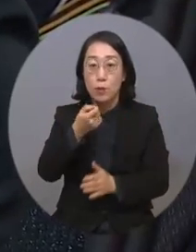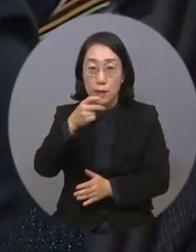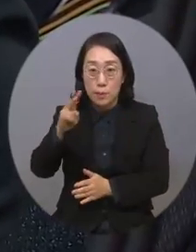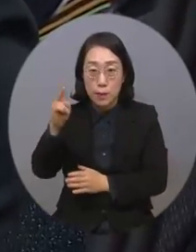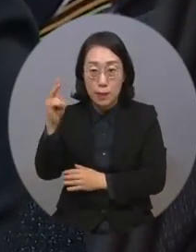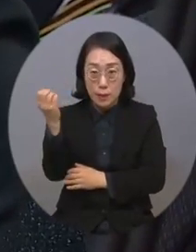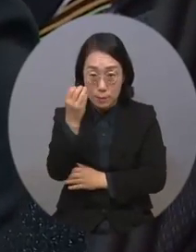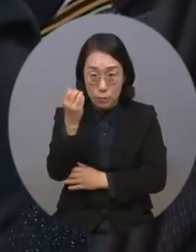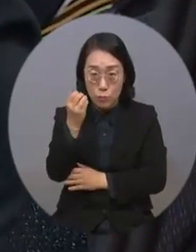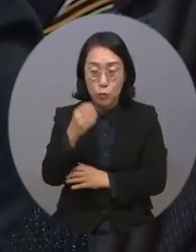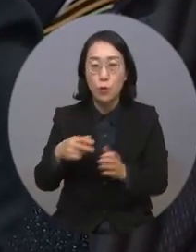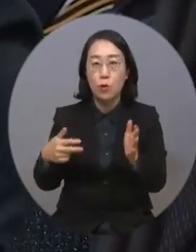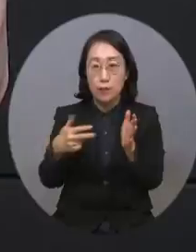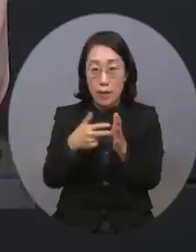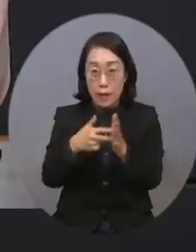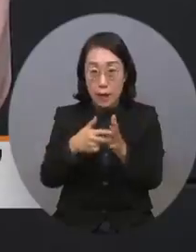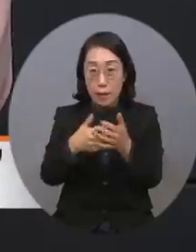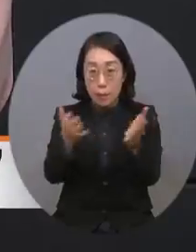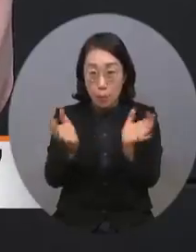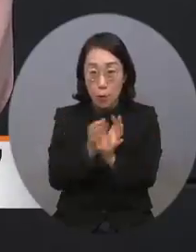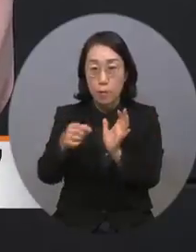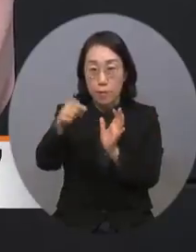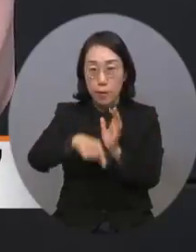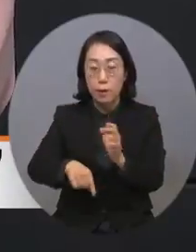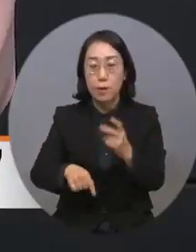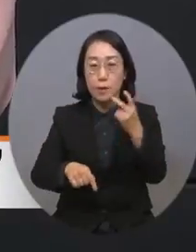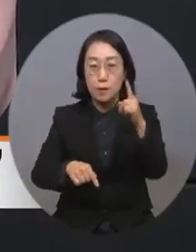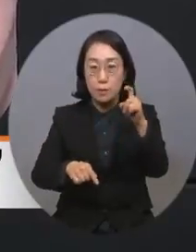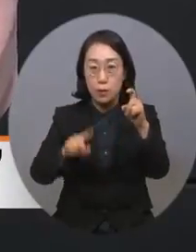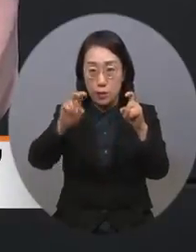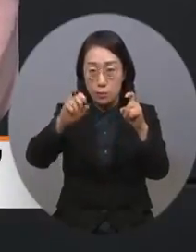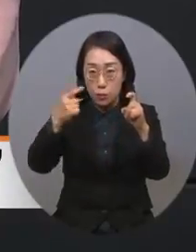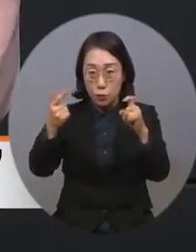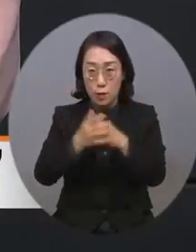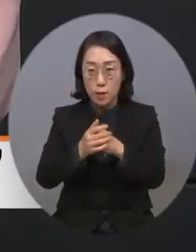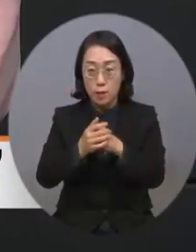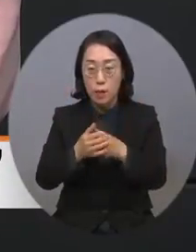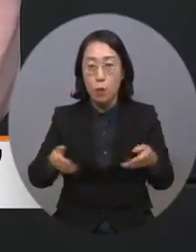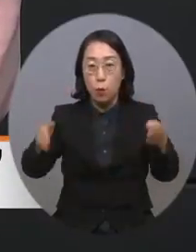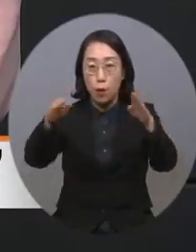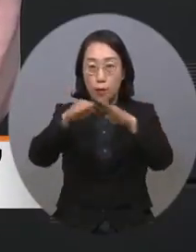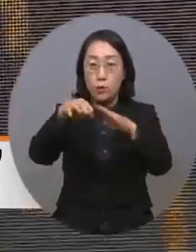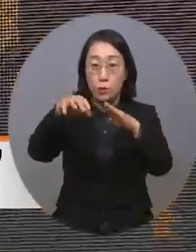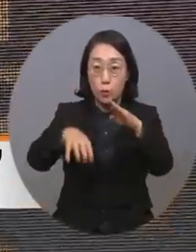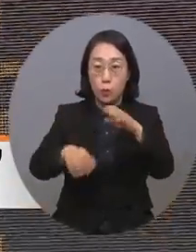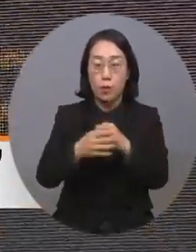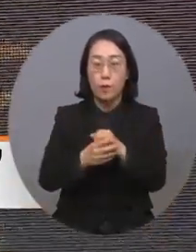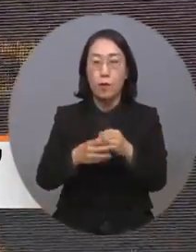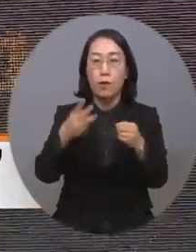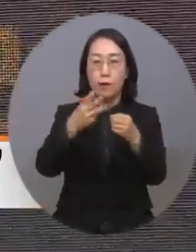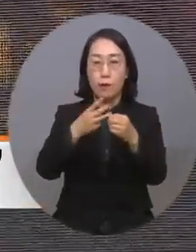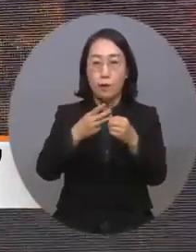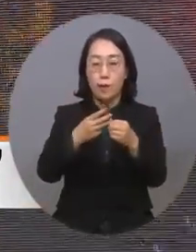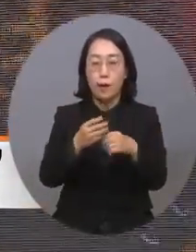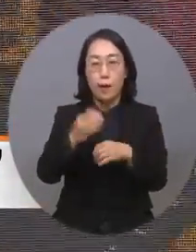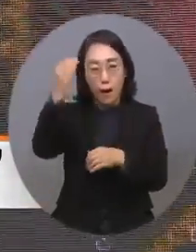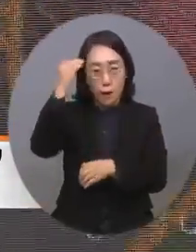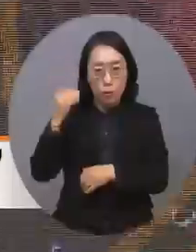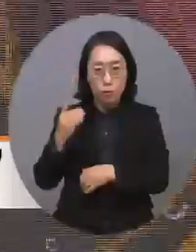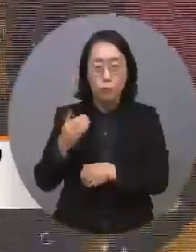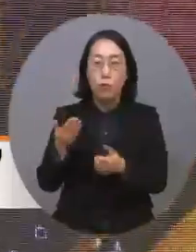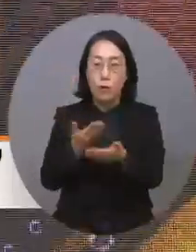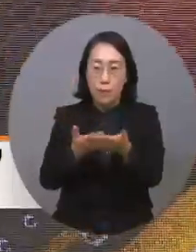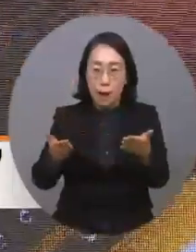장애인신문 곰돌이 복지재단은 지난 11월 26일 복지TV 공개 스튜디오에서 제3회 대한민국 나눔과